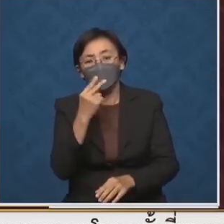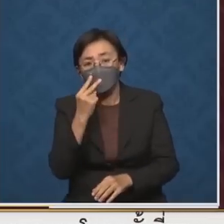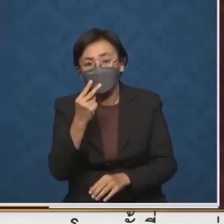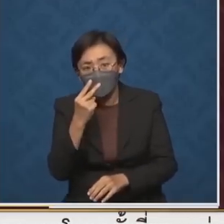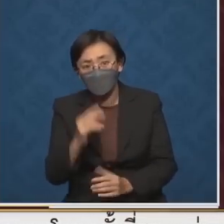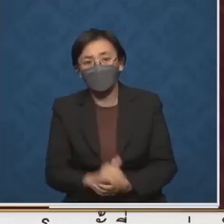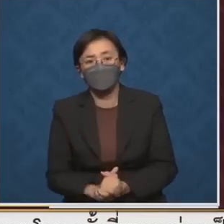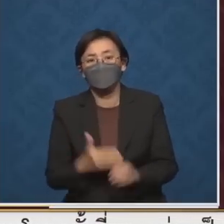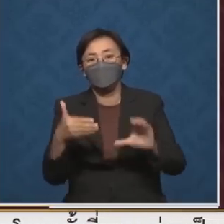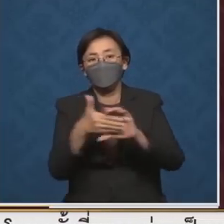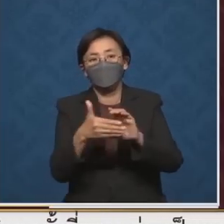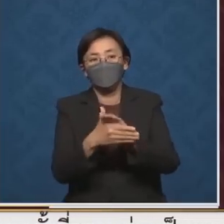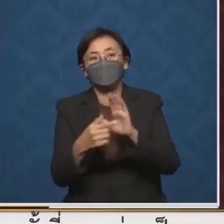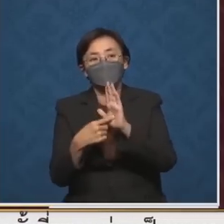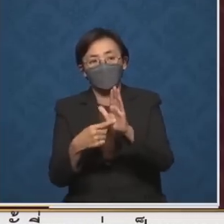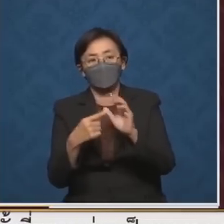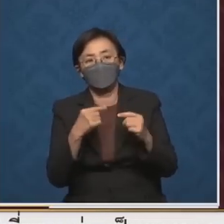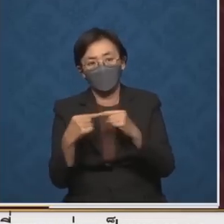ไปครับ